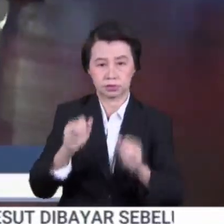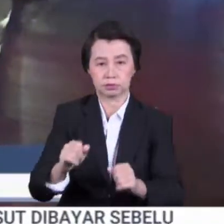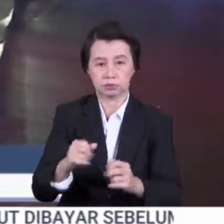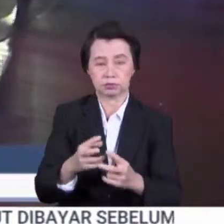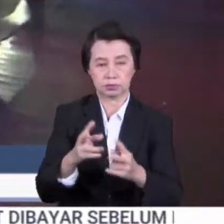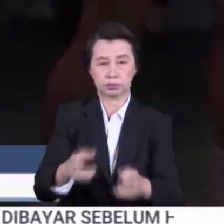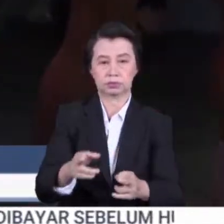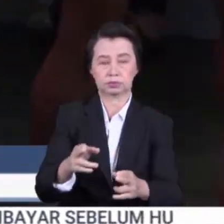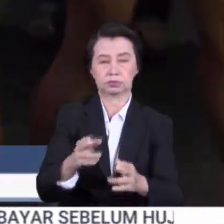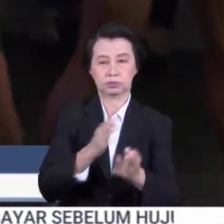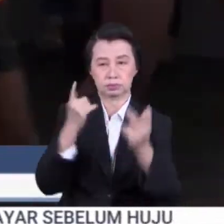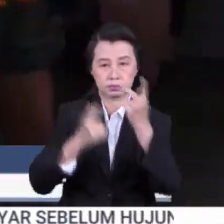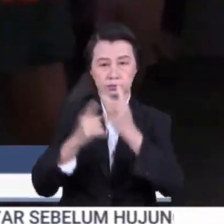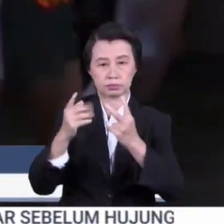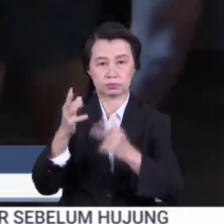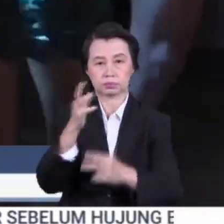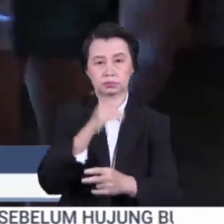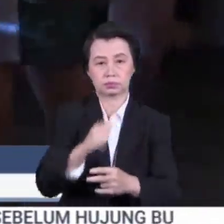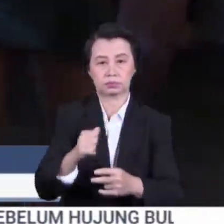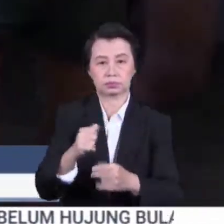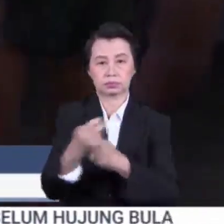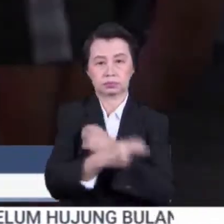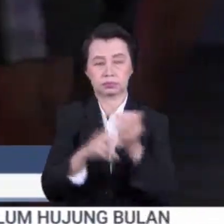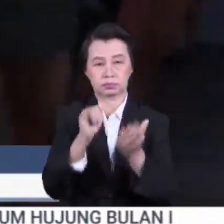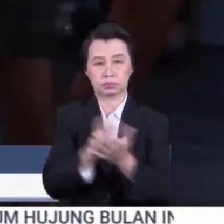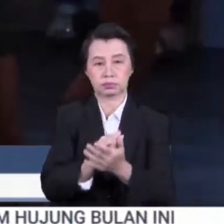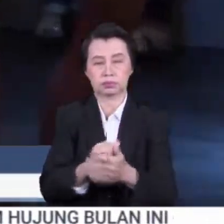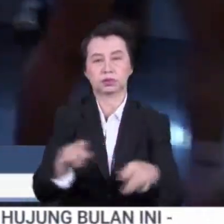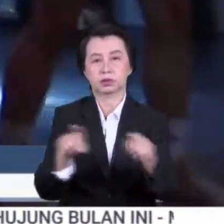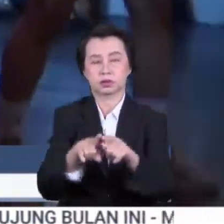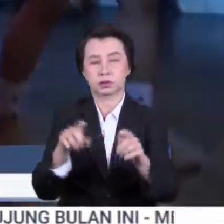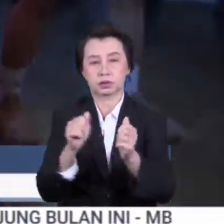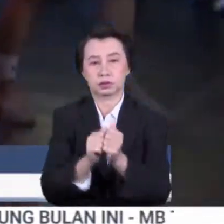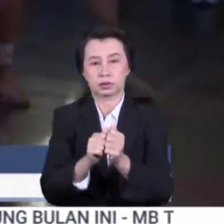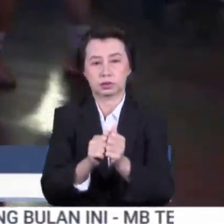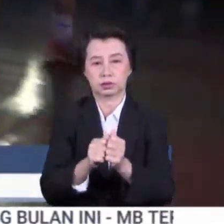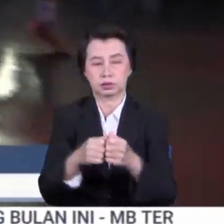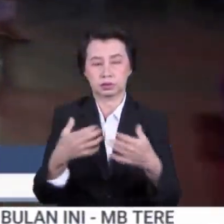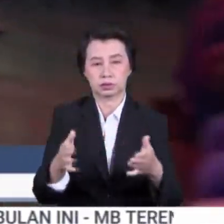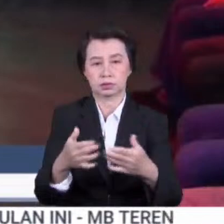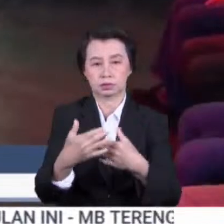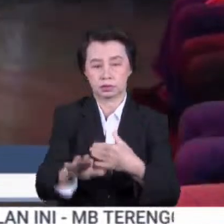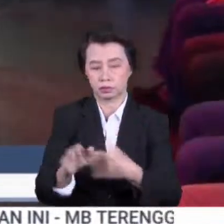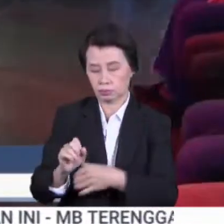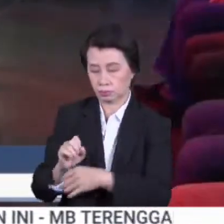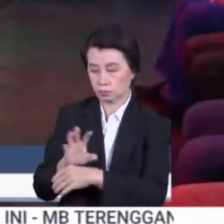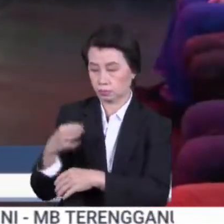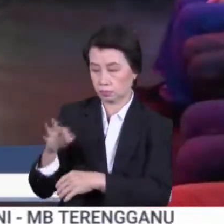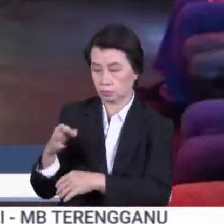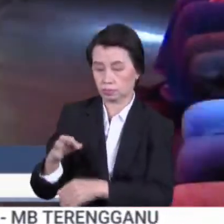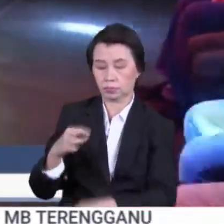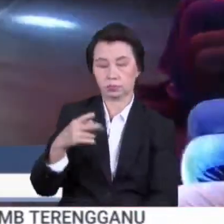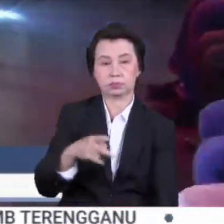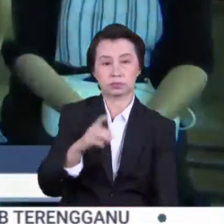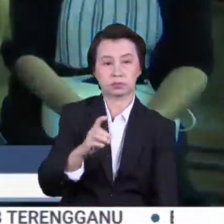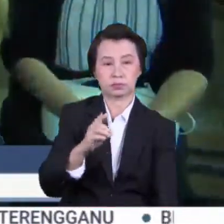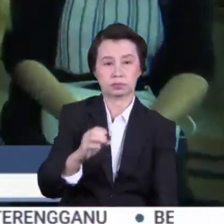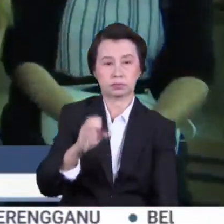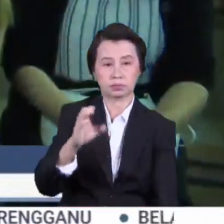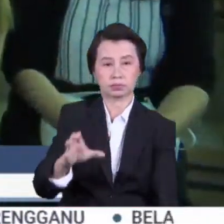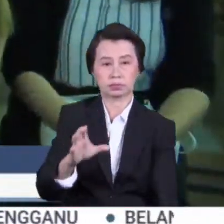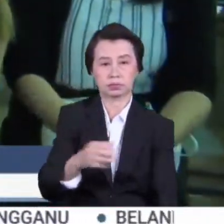sektor pelancongan dan ekonomi negeri ini. Jelasnya ia selaras dengan strategi pembangunan pasca COVID-19 PCDS yang